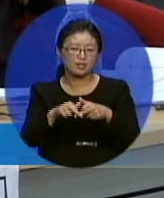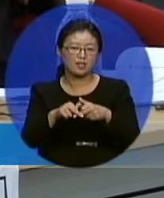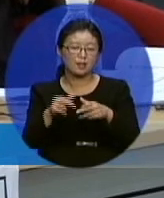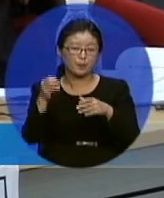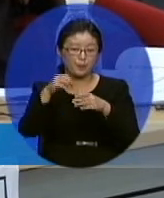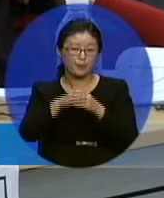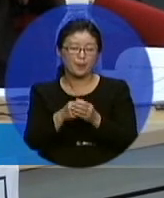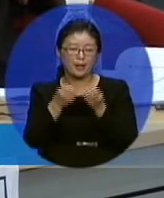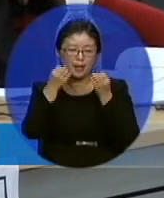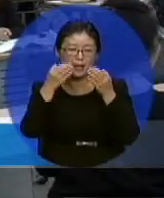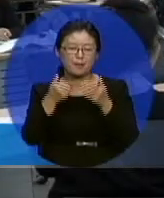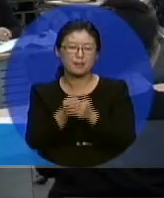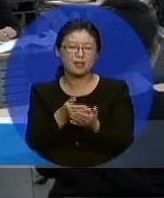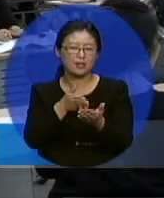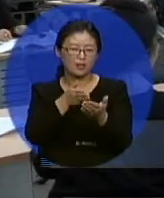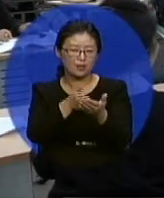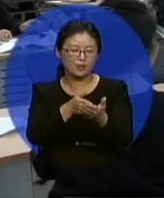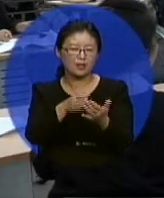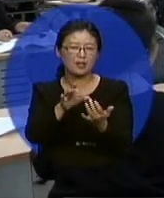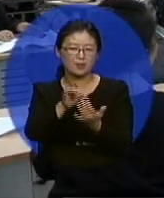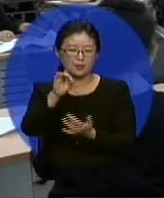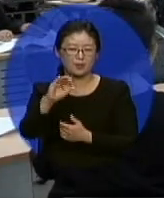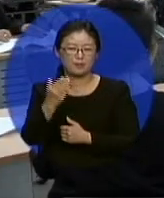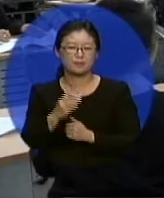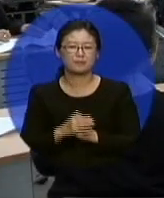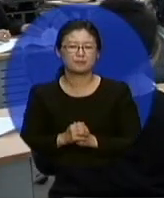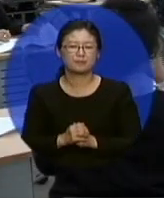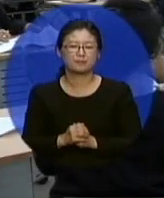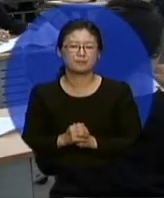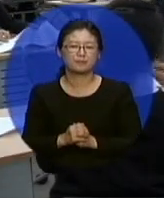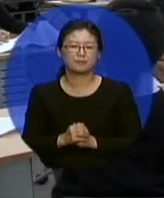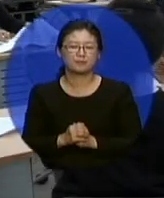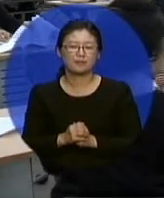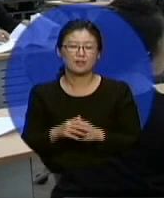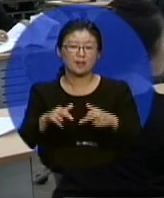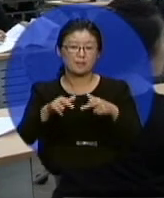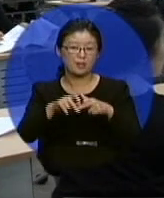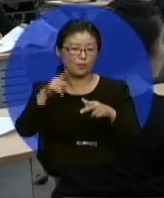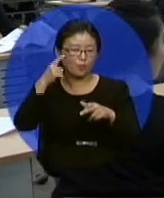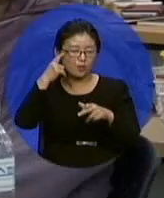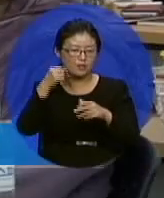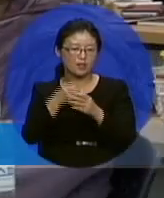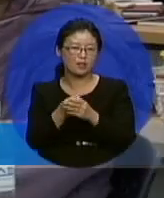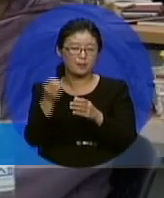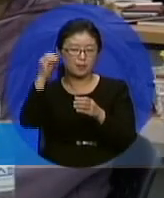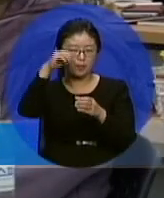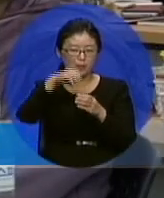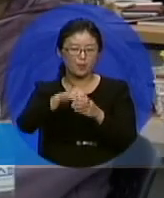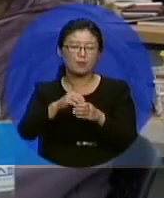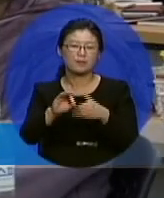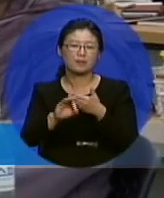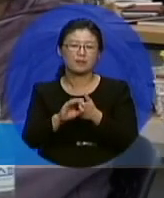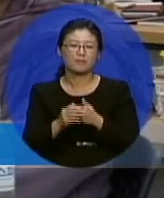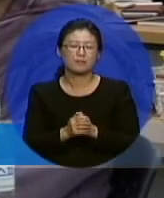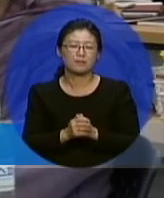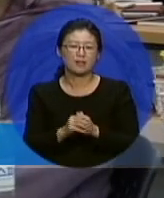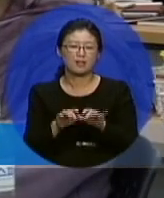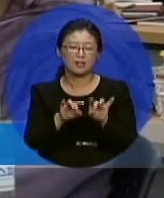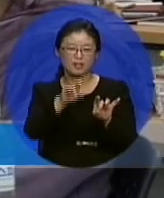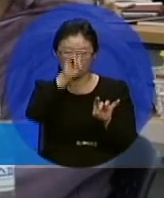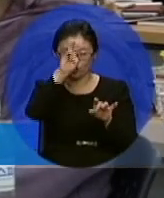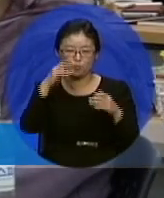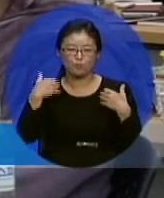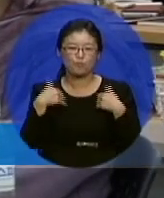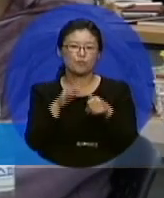의제를 제목으로 한 결의안이 채택됐다고 밝혔습니다. 더불어 장애 관점이 포스트 MDG에 포함된다면 각 정부의